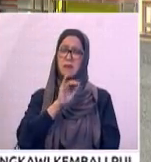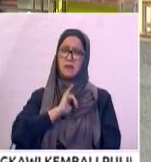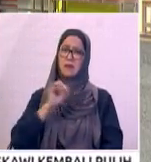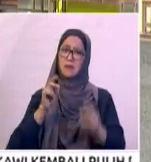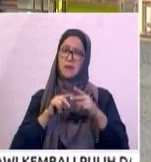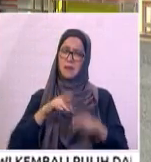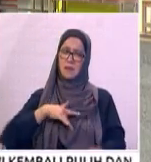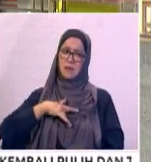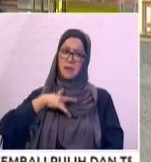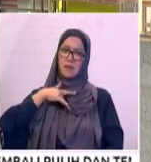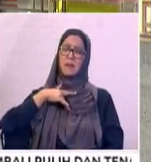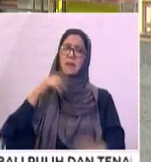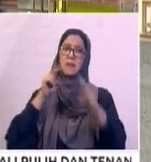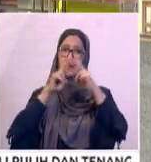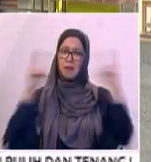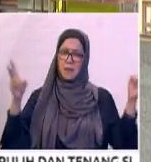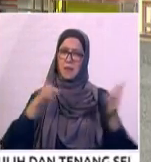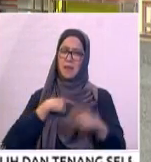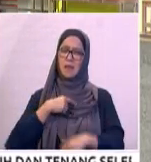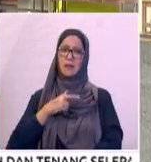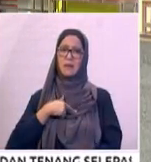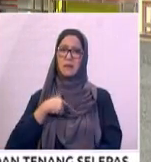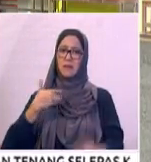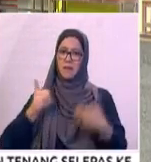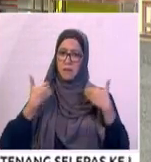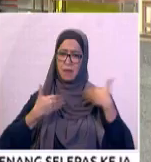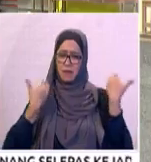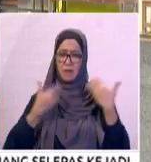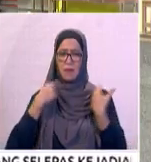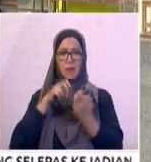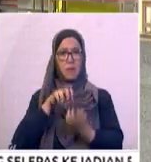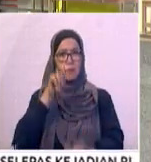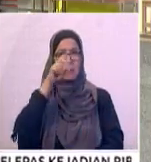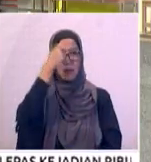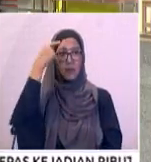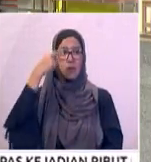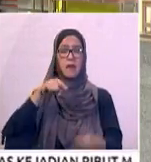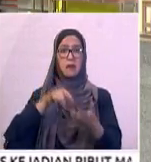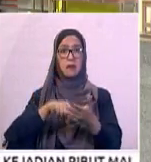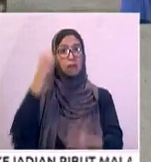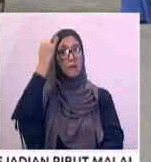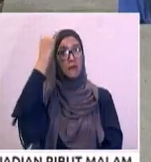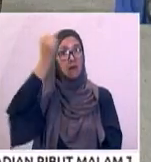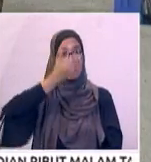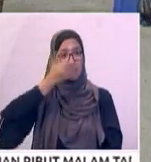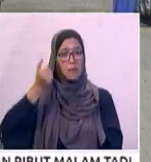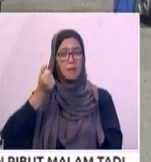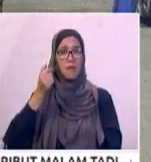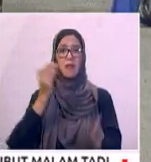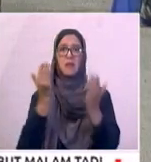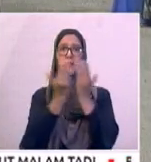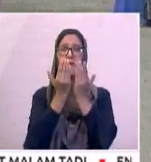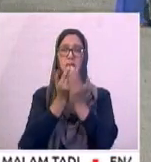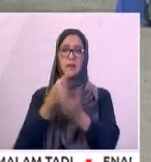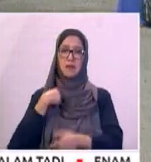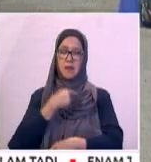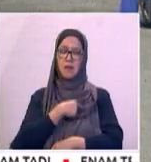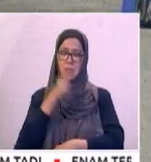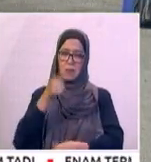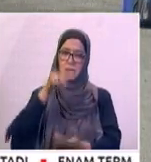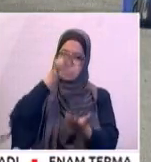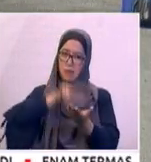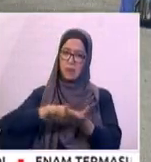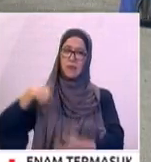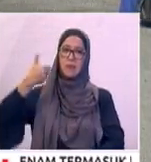ini merupakan idea yang terbaik dan kami, sekolah kami akan mencipta satu sejarah yang baru. Saya sebagai warga